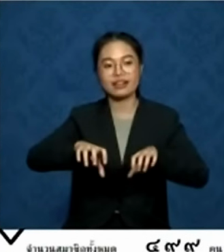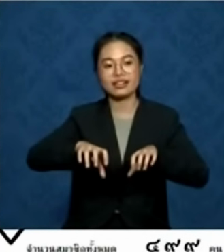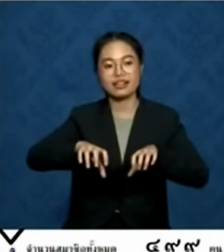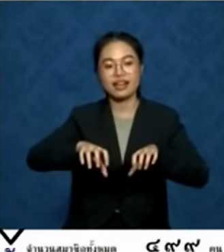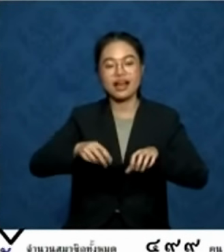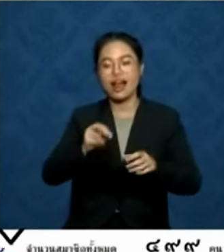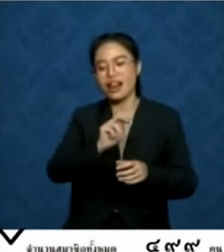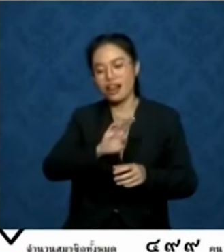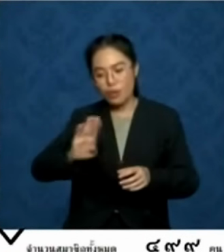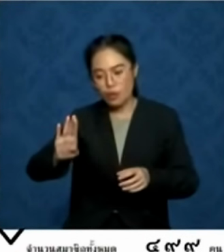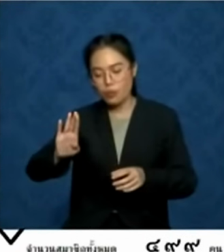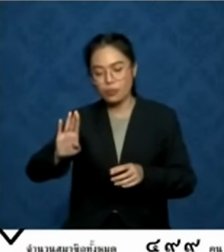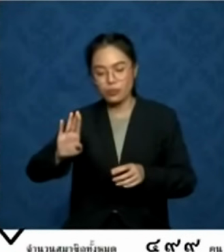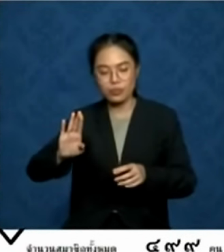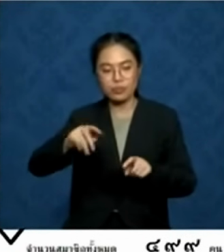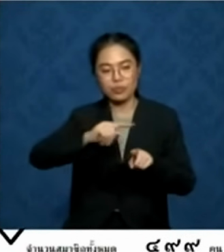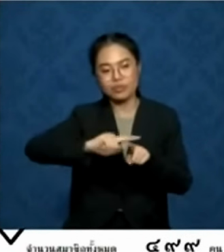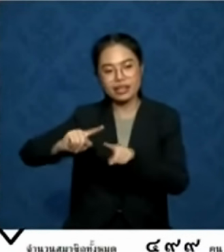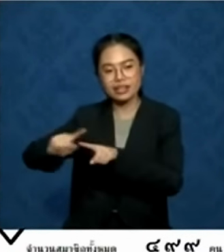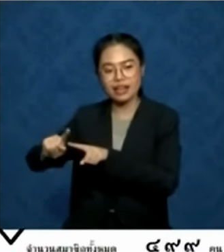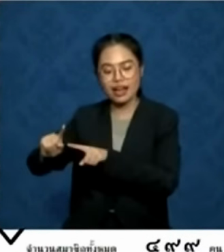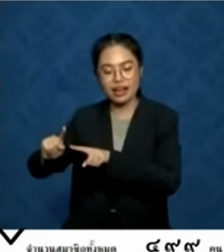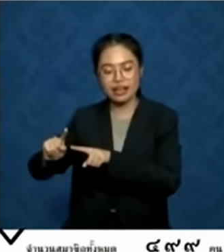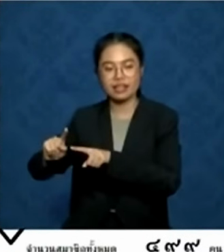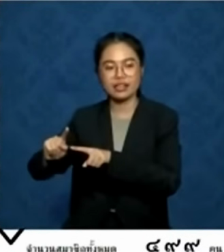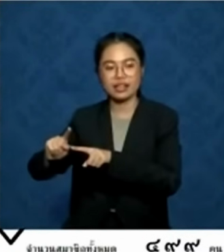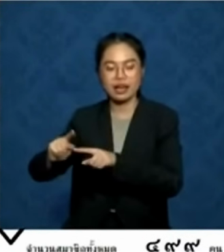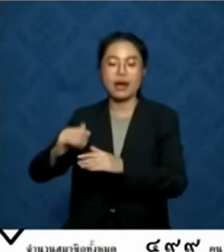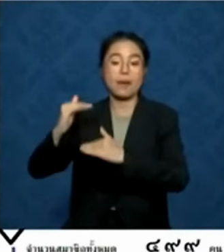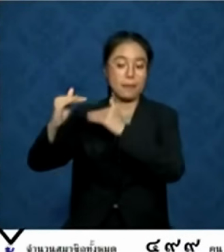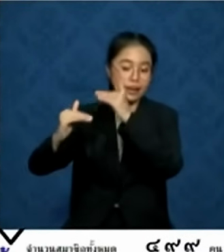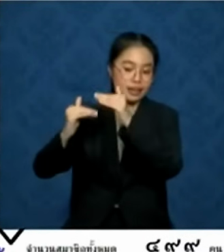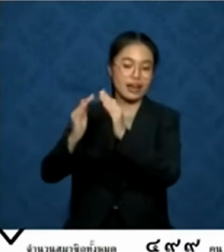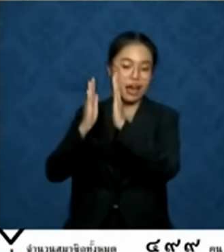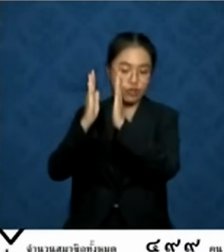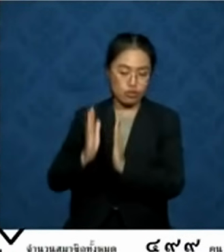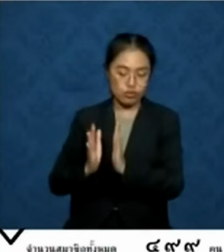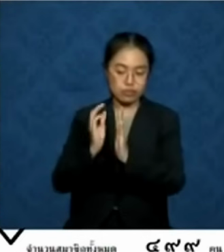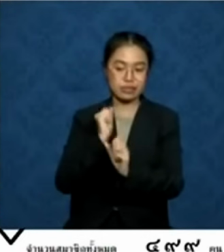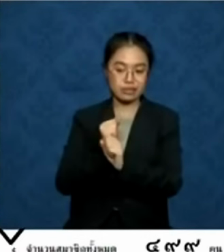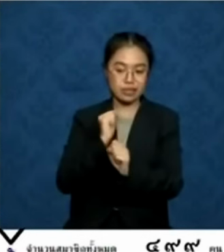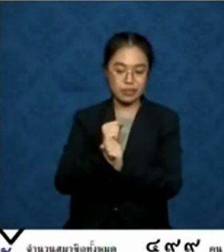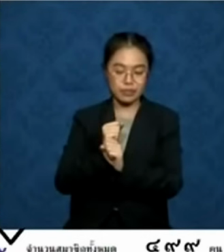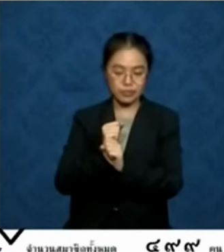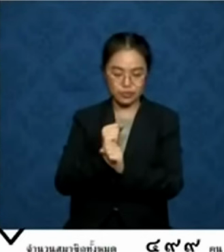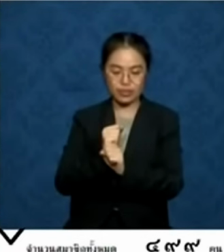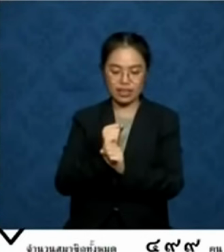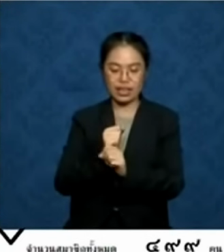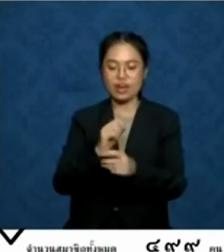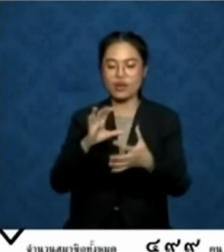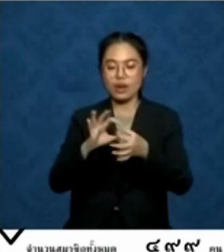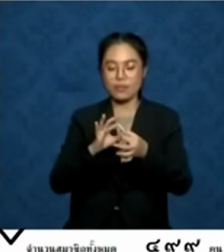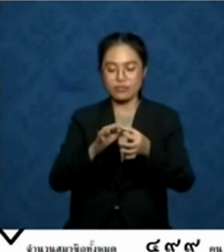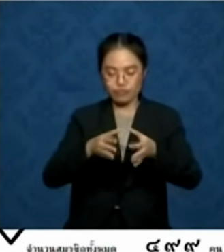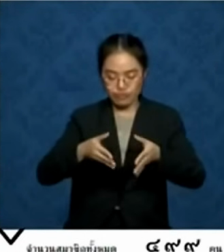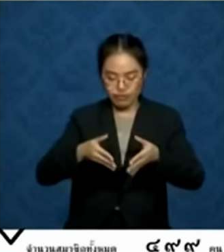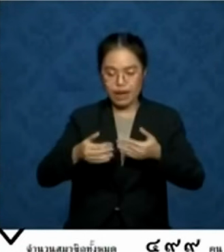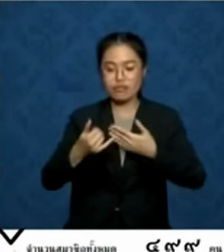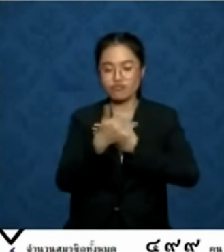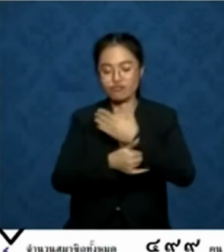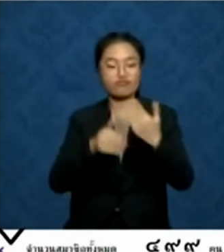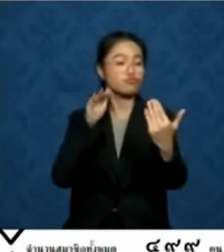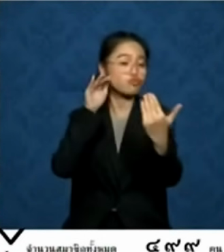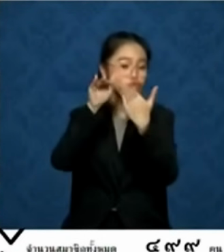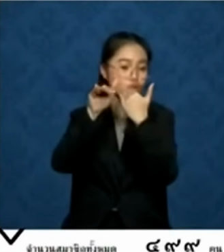ระบบตั๋วร่วมการพัฒนาบุคลากรเพื่อรองรับอุตสาหกรรมโลจิสติกส์โดยมีเป้าหมายไม่น้อยก